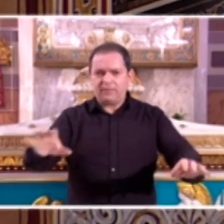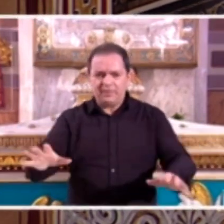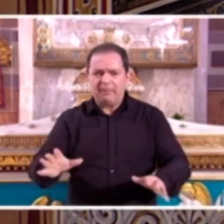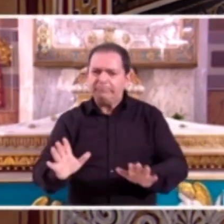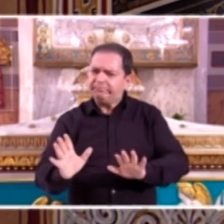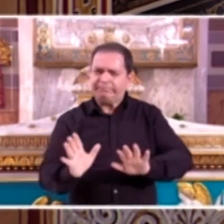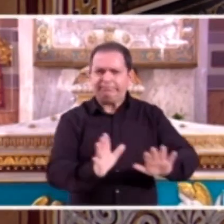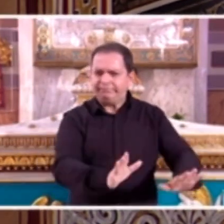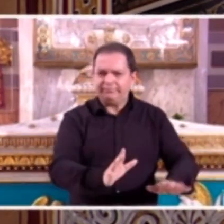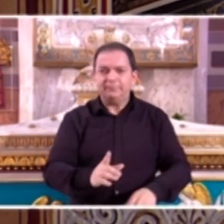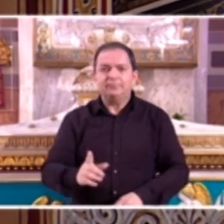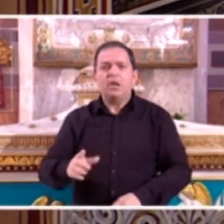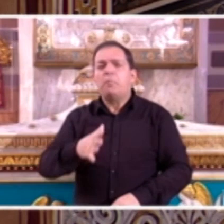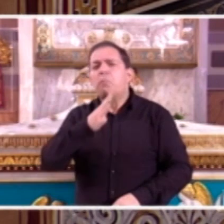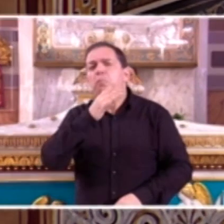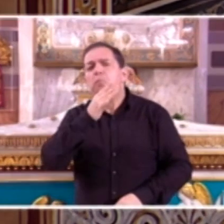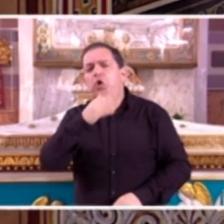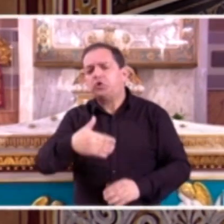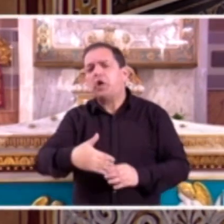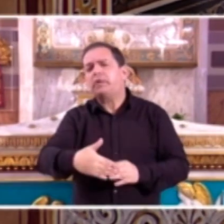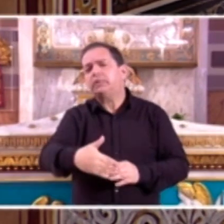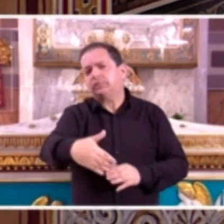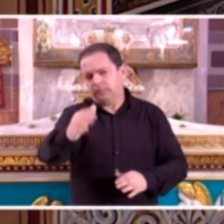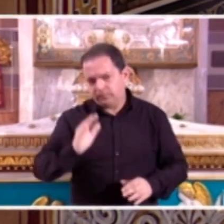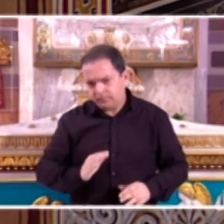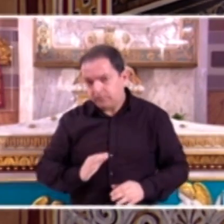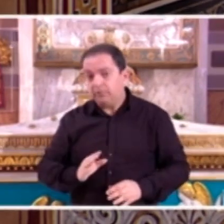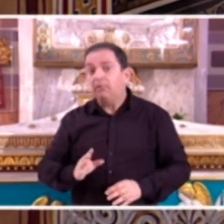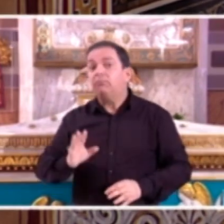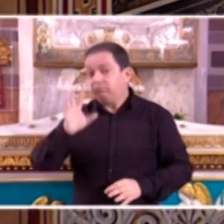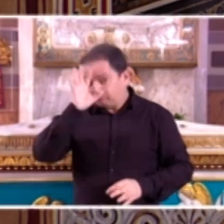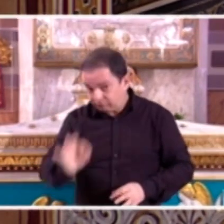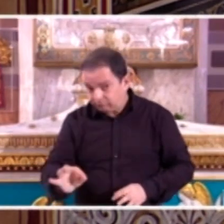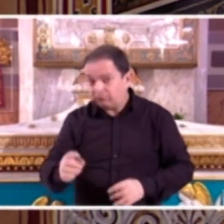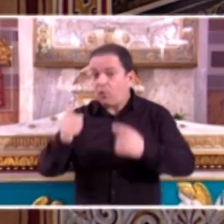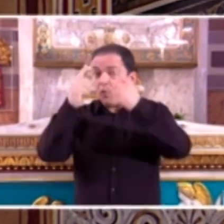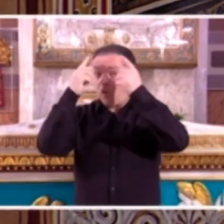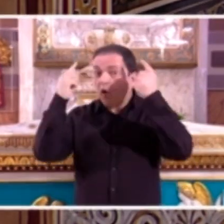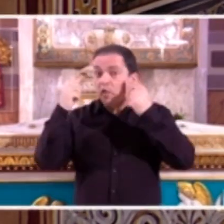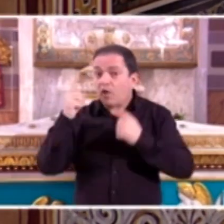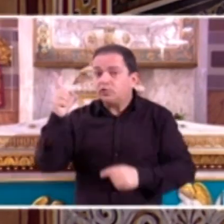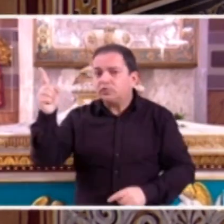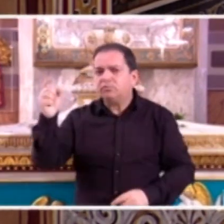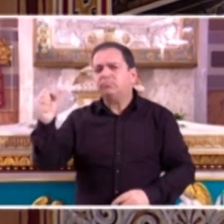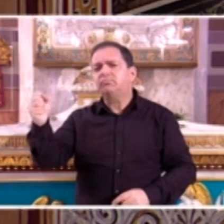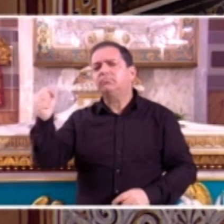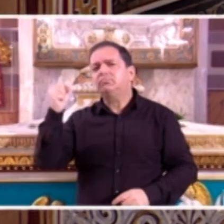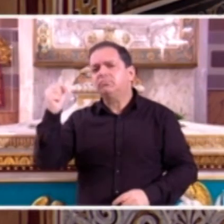θρίαμβος αυτός είναι προσωρινός. Ο Θεός, ως αληθινός